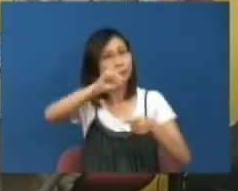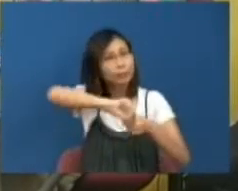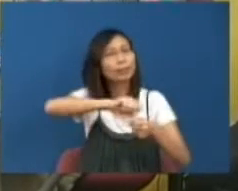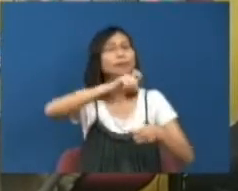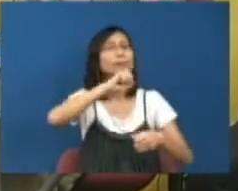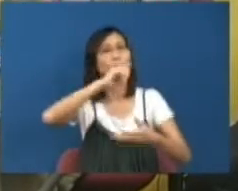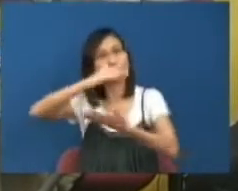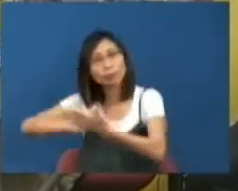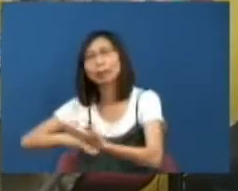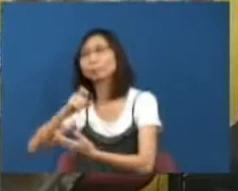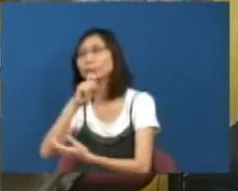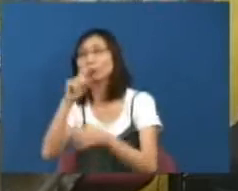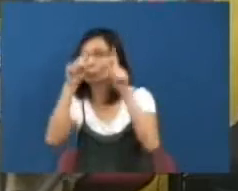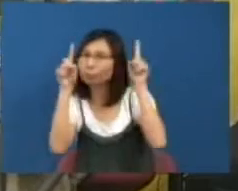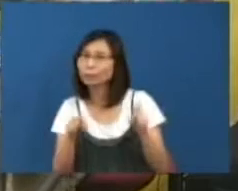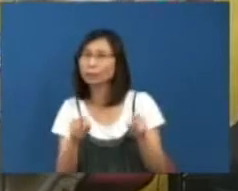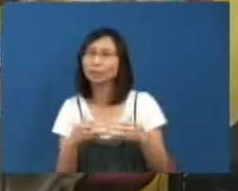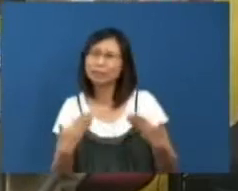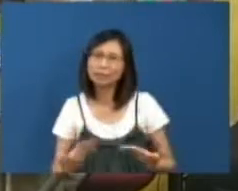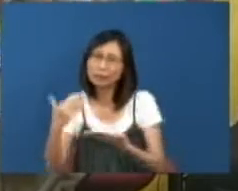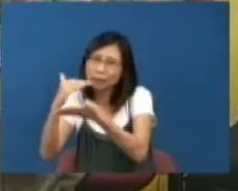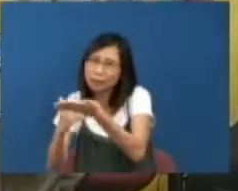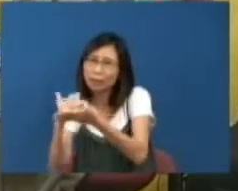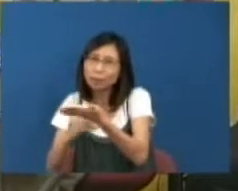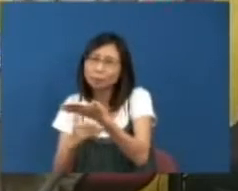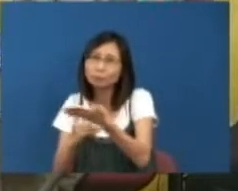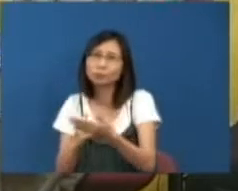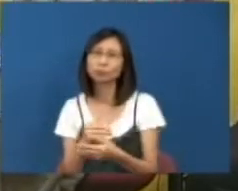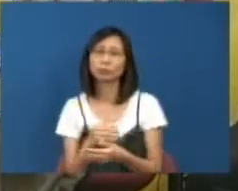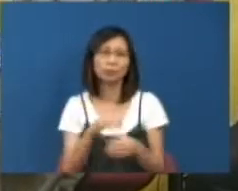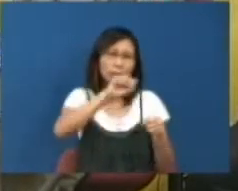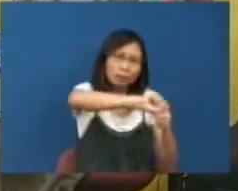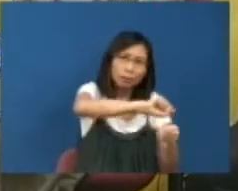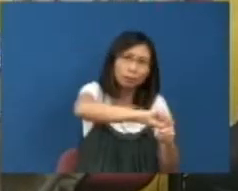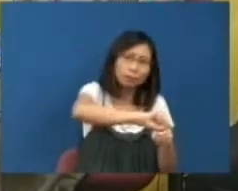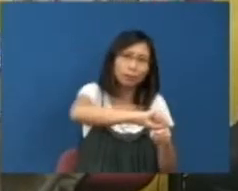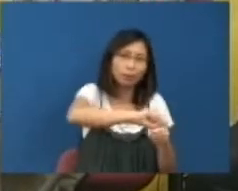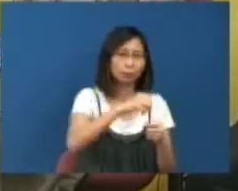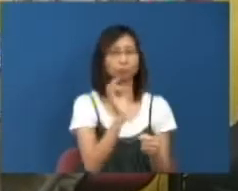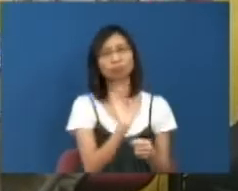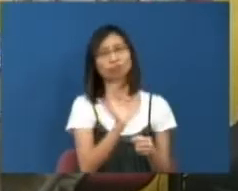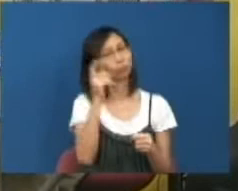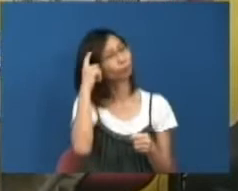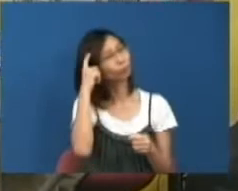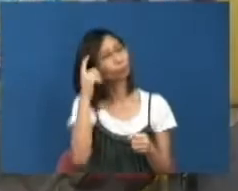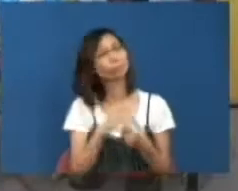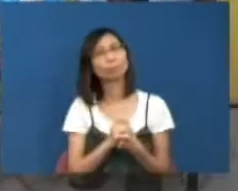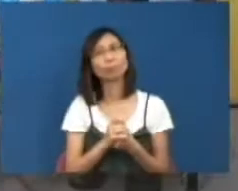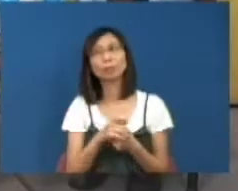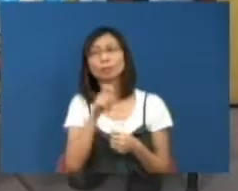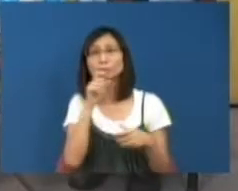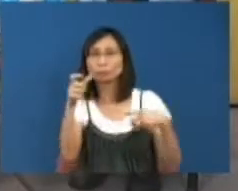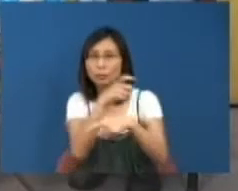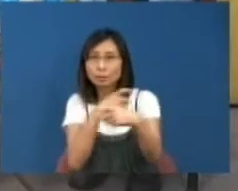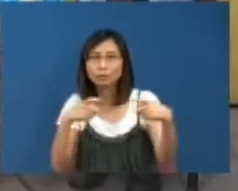嚟嘅。 咁如果減，我哋而家就好似冇乜加咁。 係啦，冇諗過加嗰邊啊。咁當然啦，係有個經濟